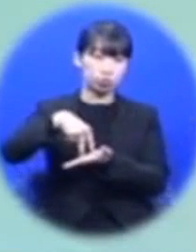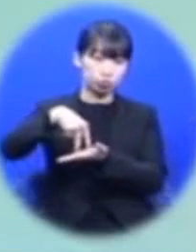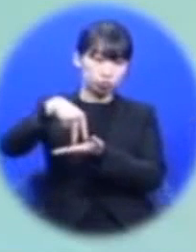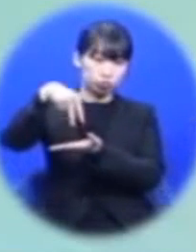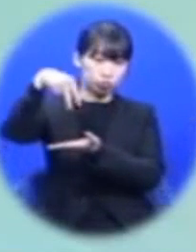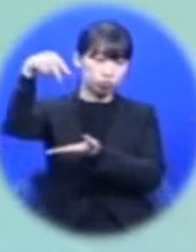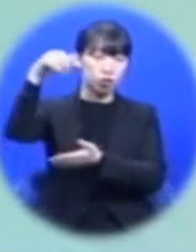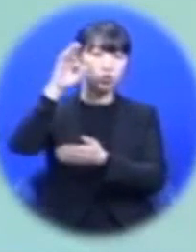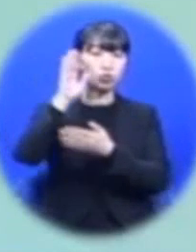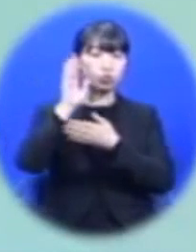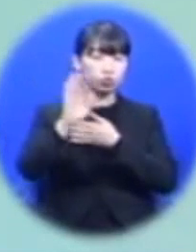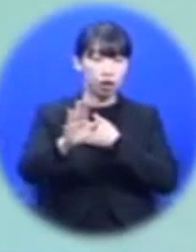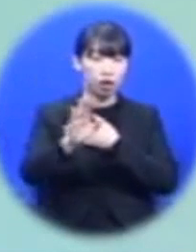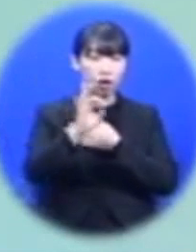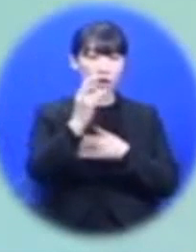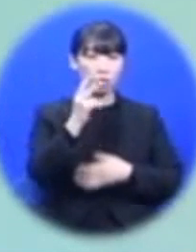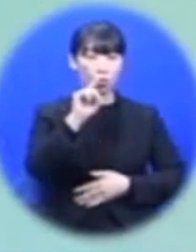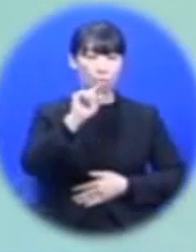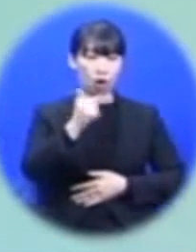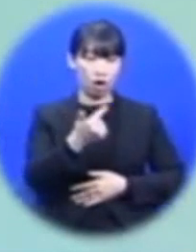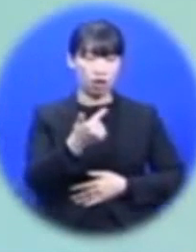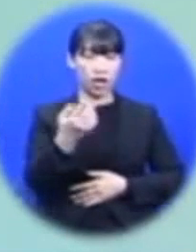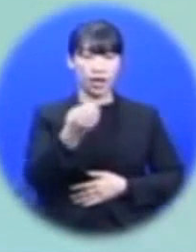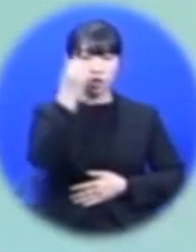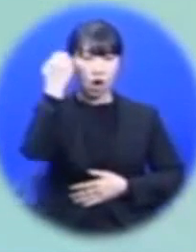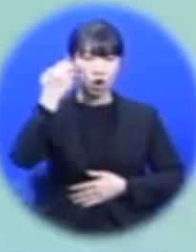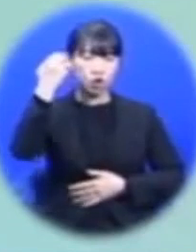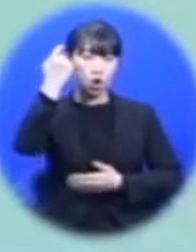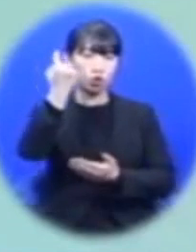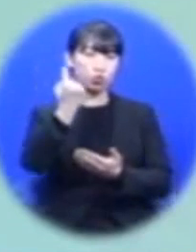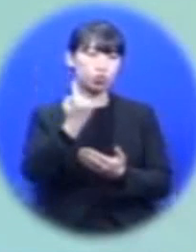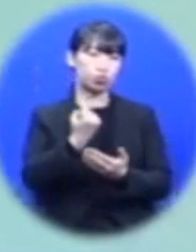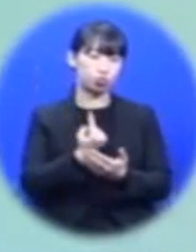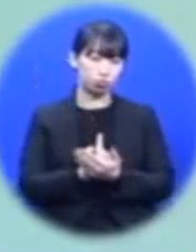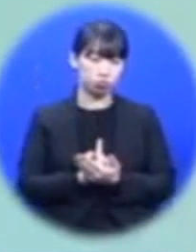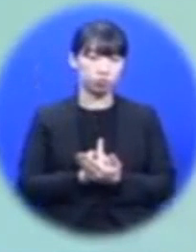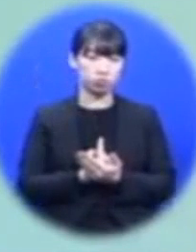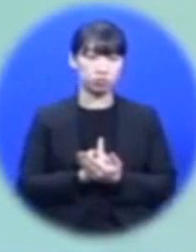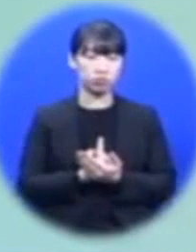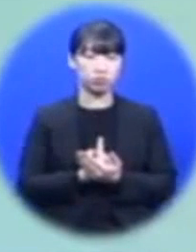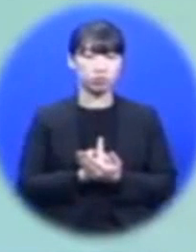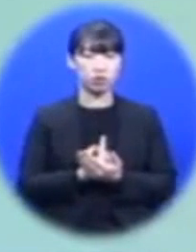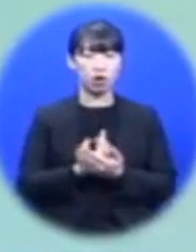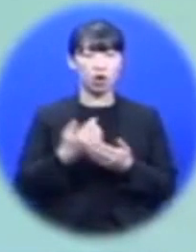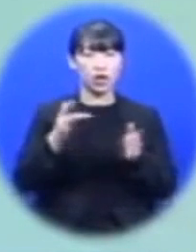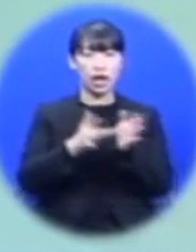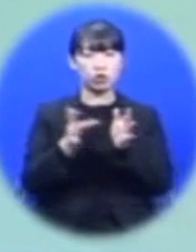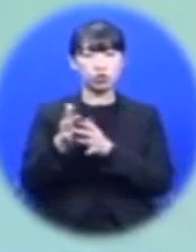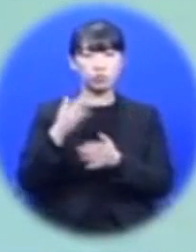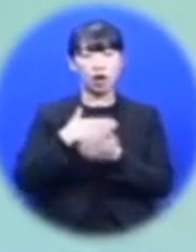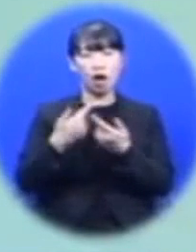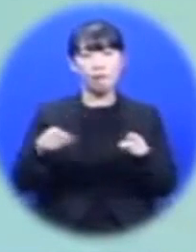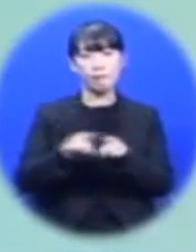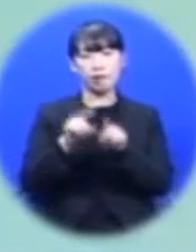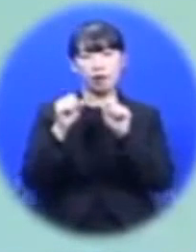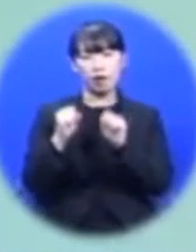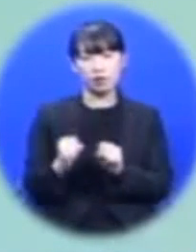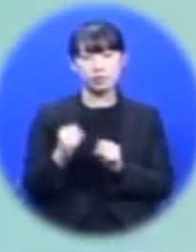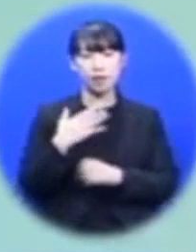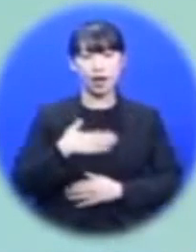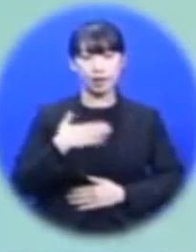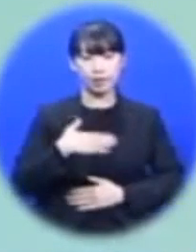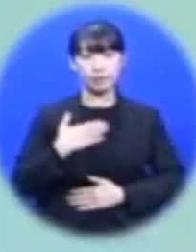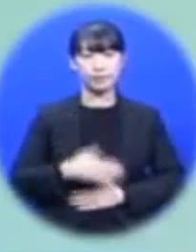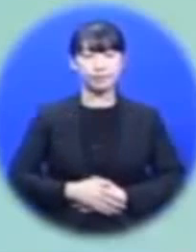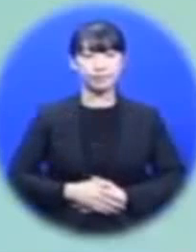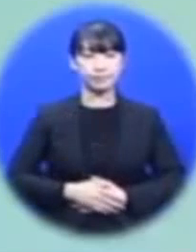예수님은 성으로 임하 요도는 예수님이 자기와 같이 신을 어요 그랬기